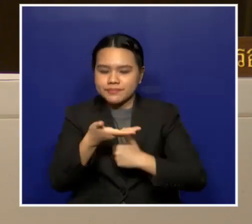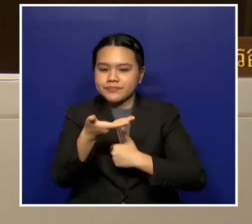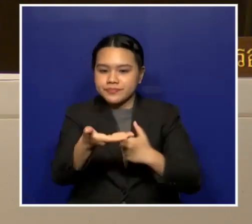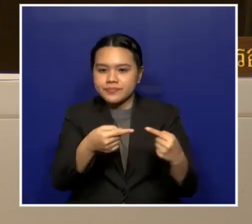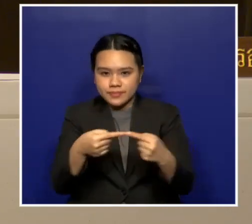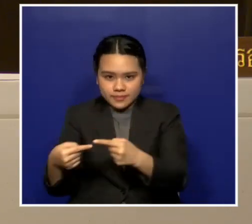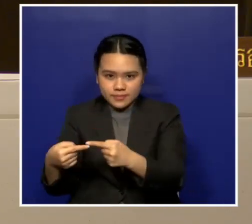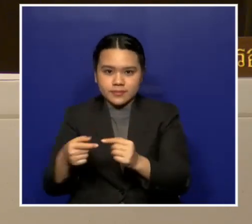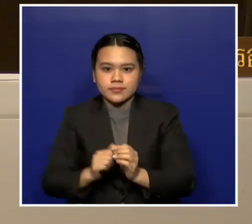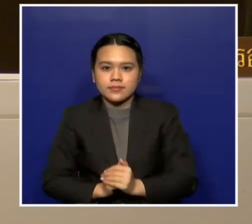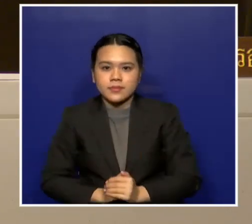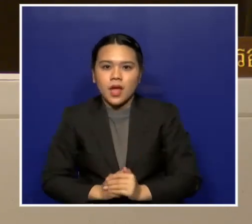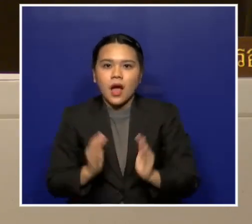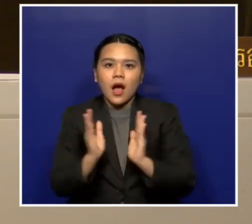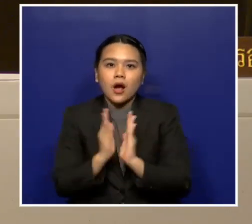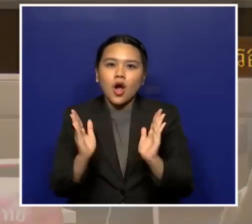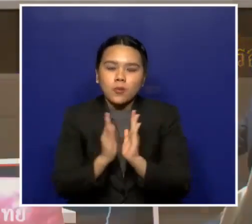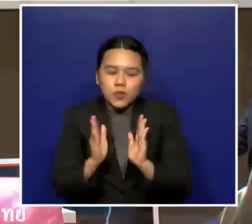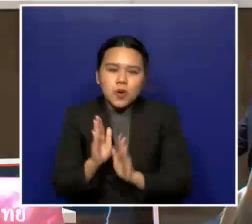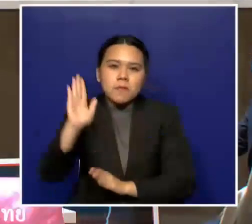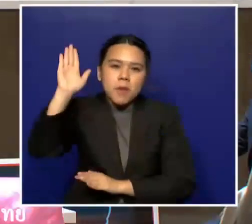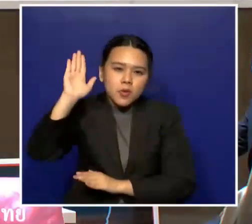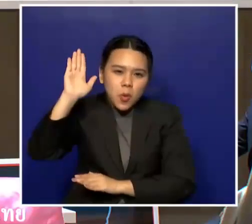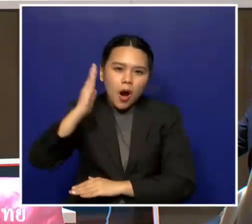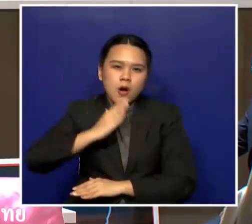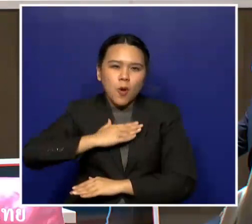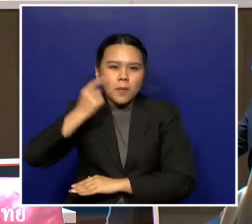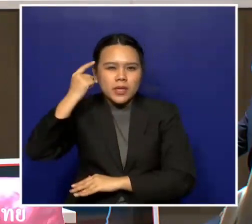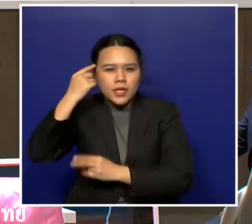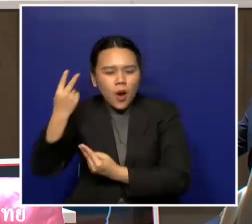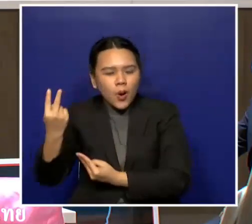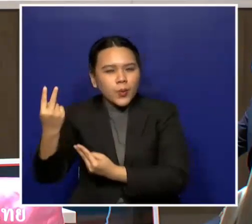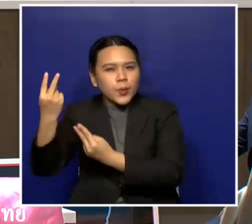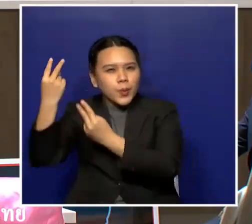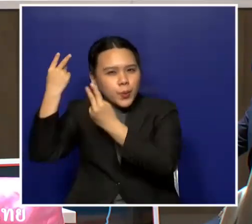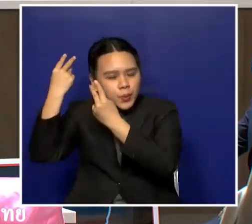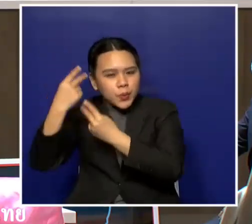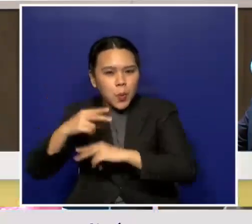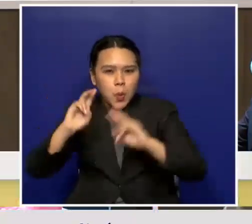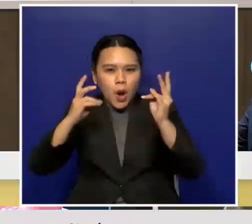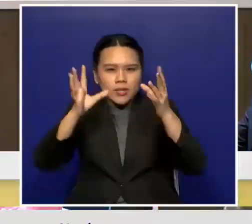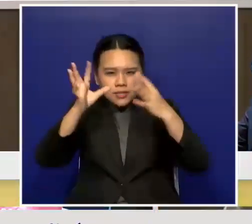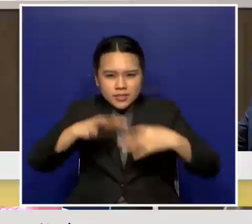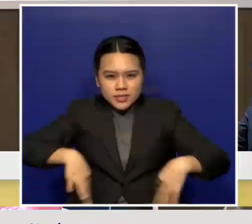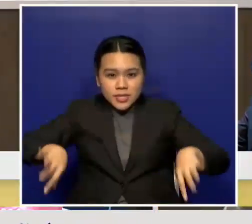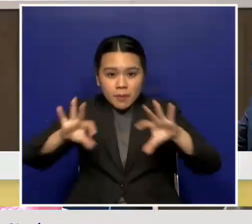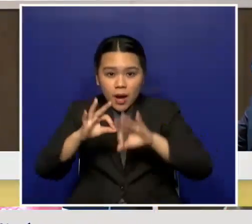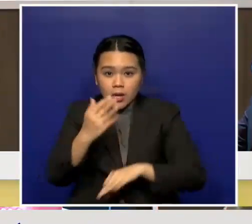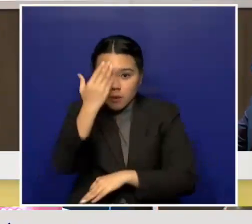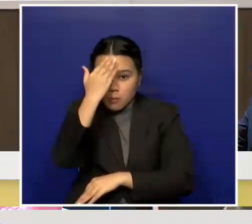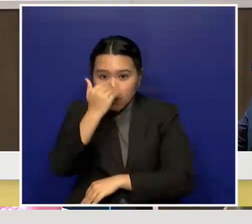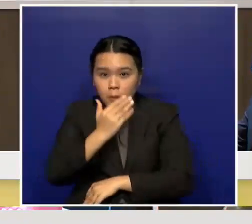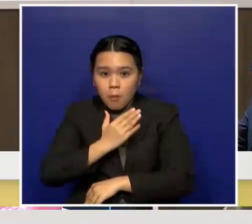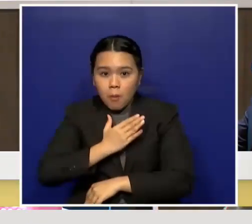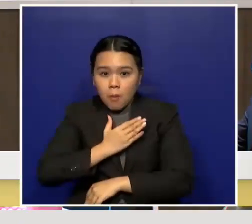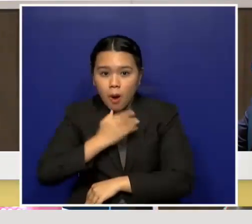ที่ออกมาประท้วงทำให้ผมนึกถึงเรื่องสำคัญเรื่องหนึ่งผมมารู้เรื่องนี้เพราะมอเตอร์ไซค์รับจ้างเขาบอกว่าเวล